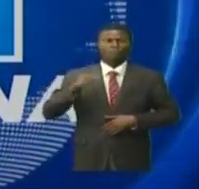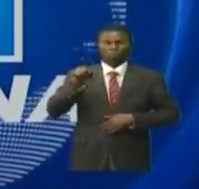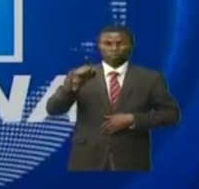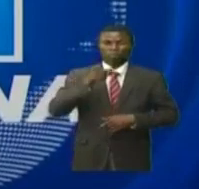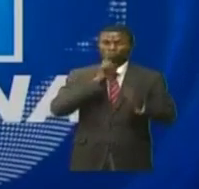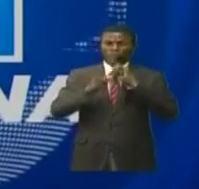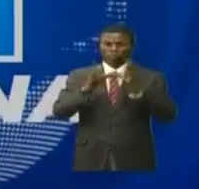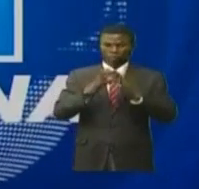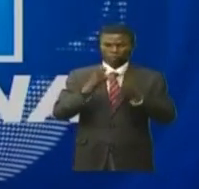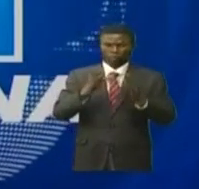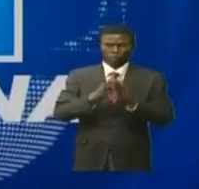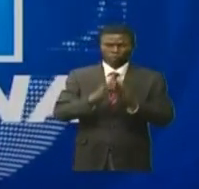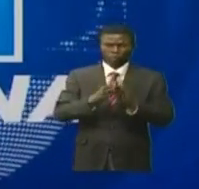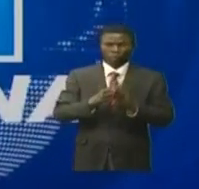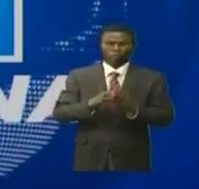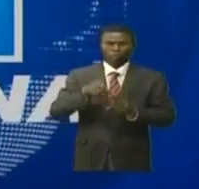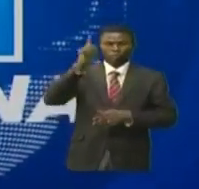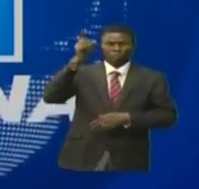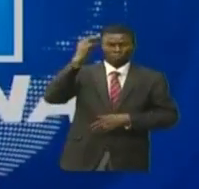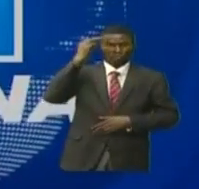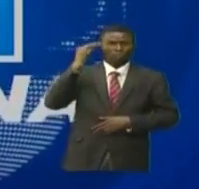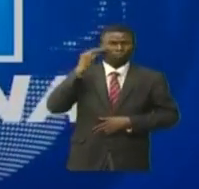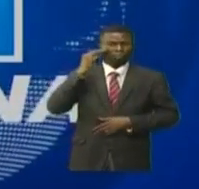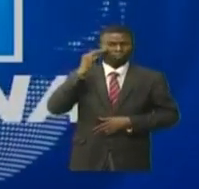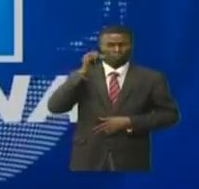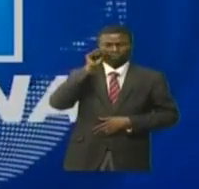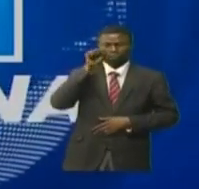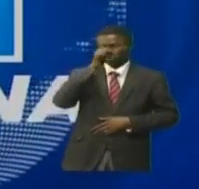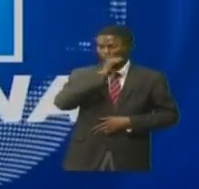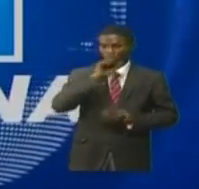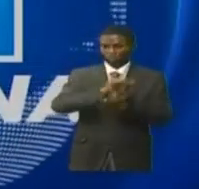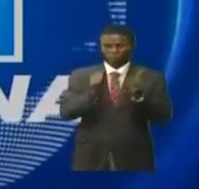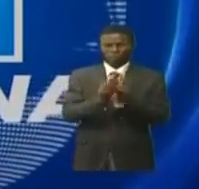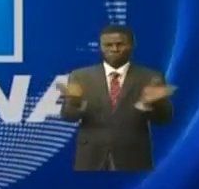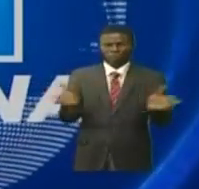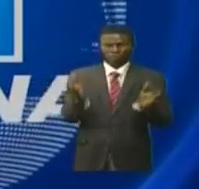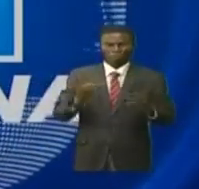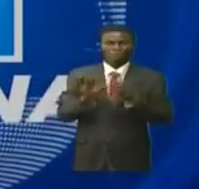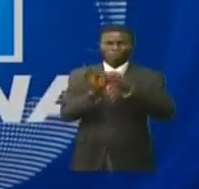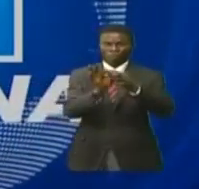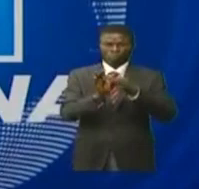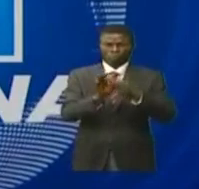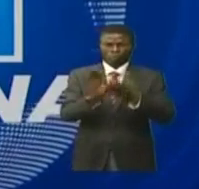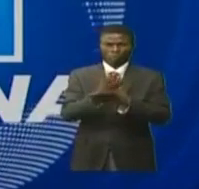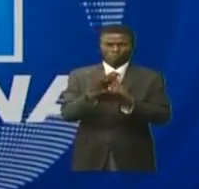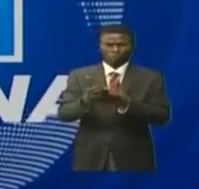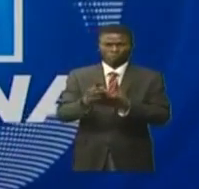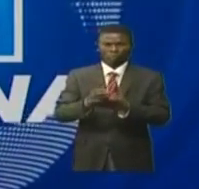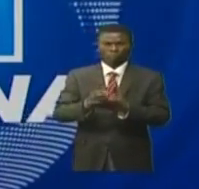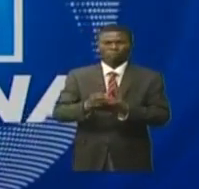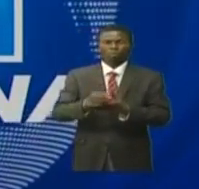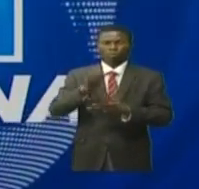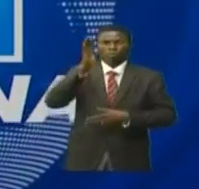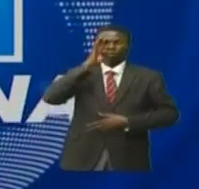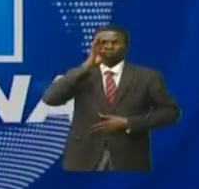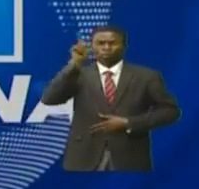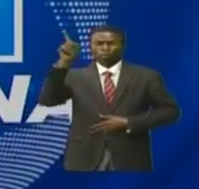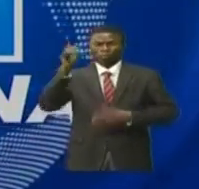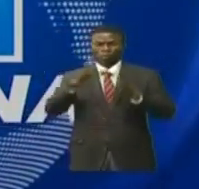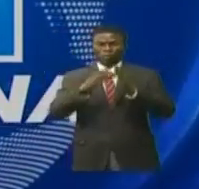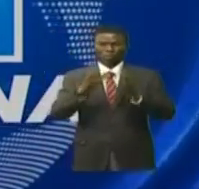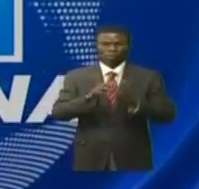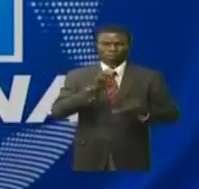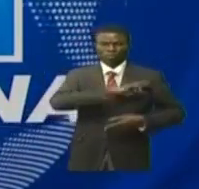eu des échanges avec le Premier ministre sur le renforcement de la coopération entre l'Office des étrangers